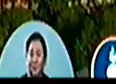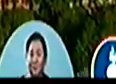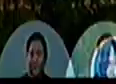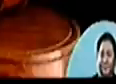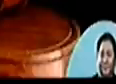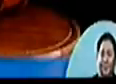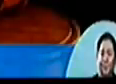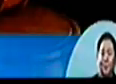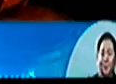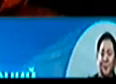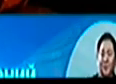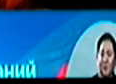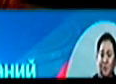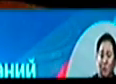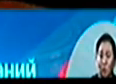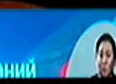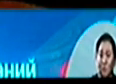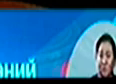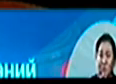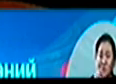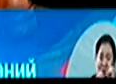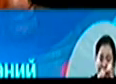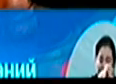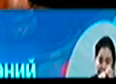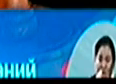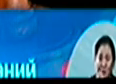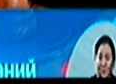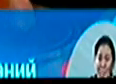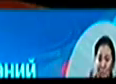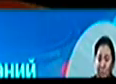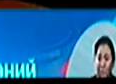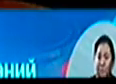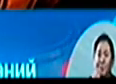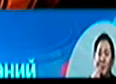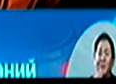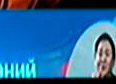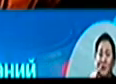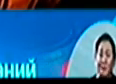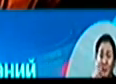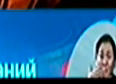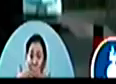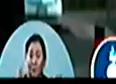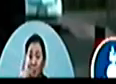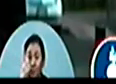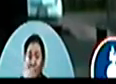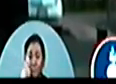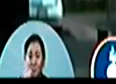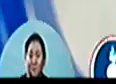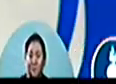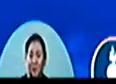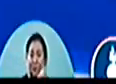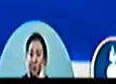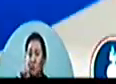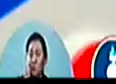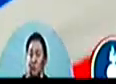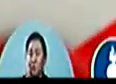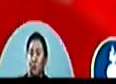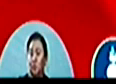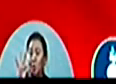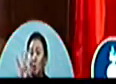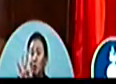нээлттэй болгож, бие даасан, өрсөлдөөнд, сонголттой, мэрэгжлийн шинжээч лаборатори бүхий шүүх шинжилгээний тогтолцоотой